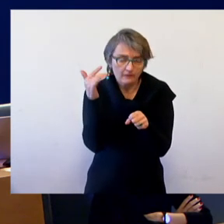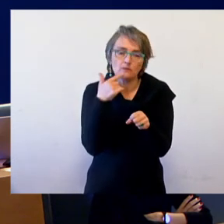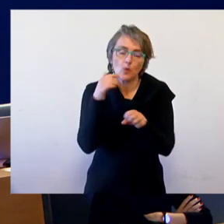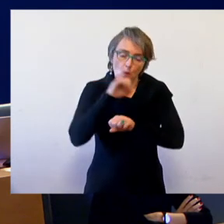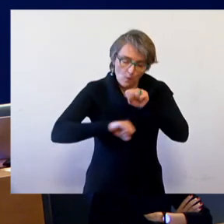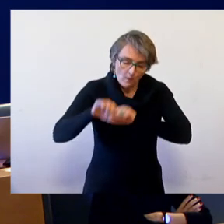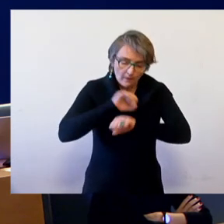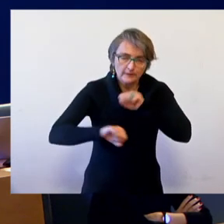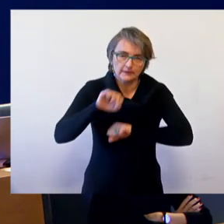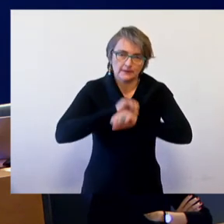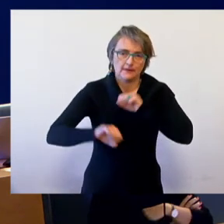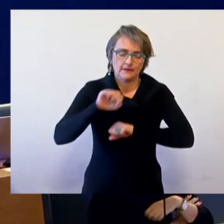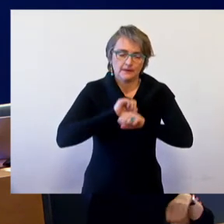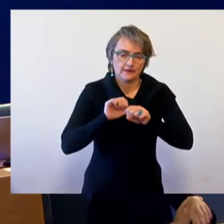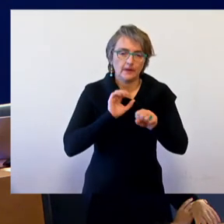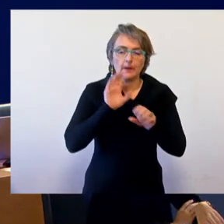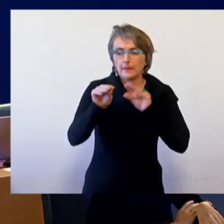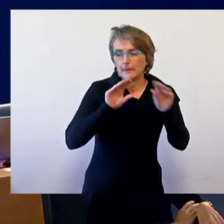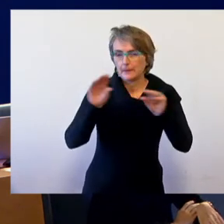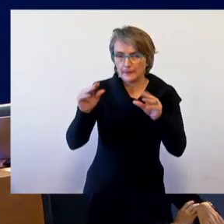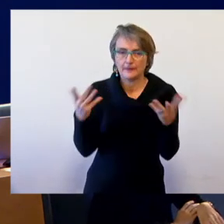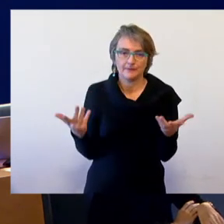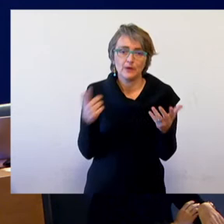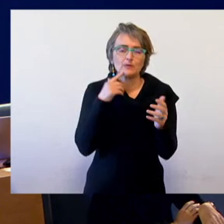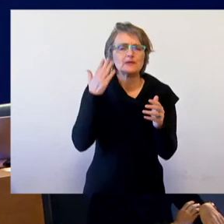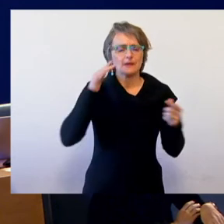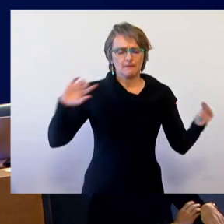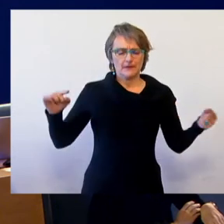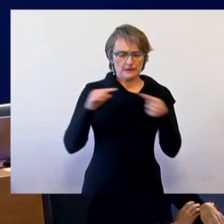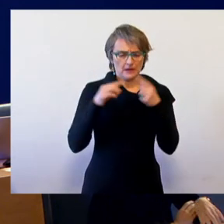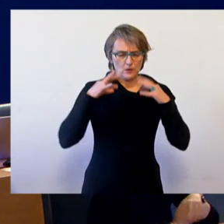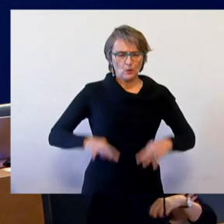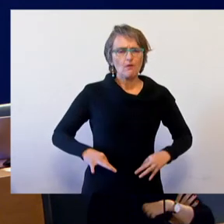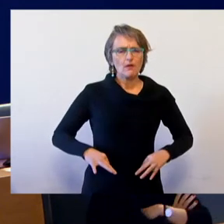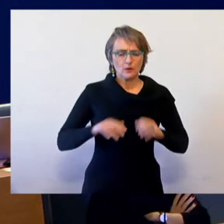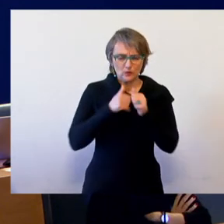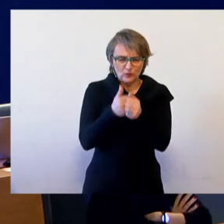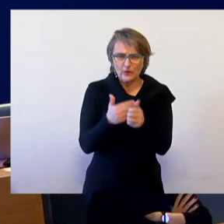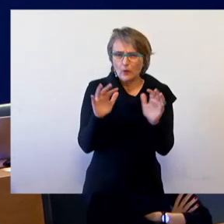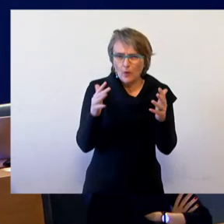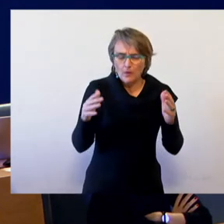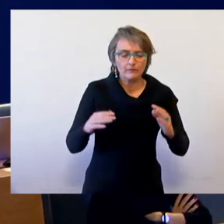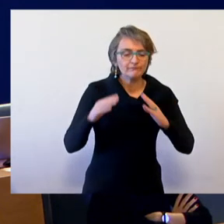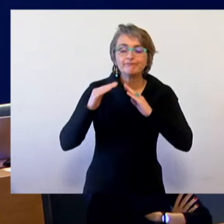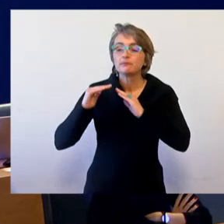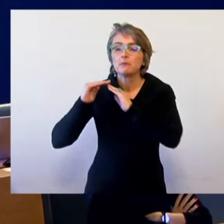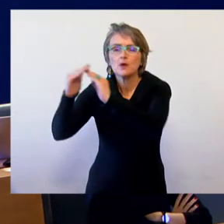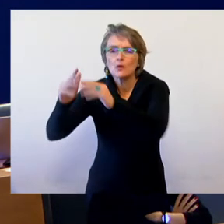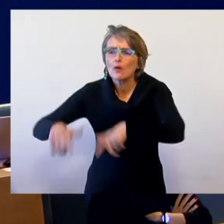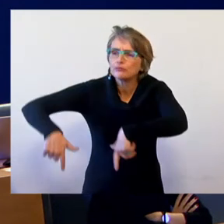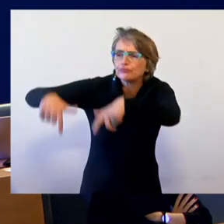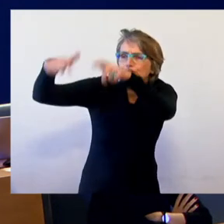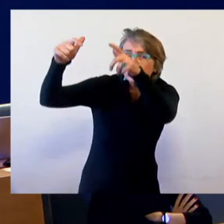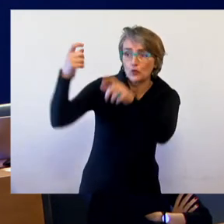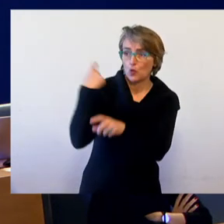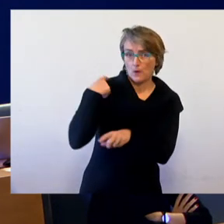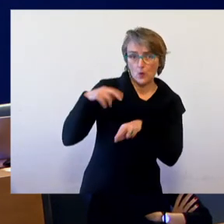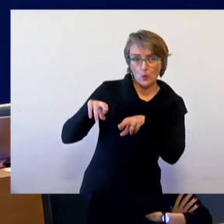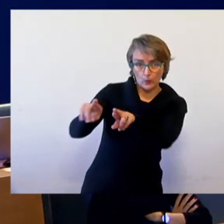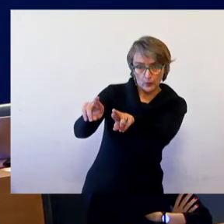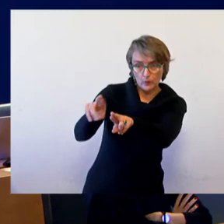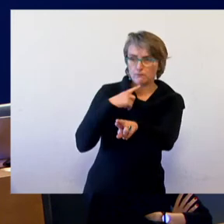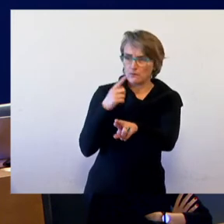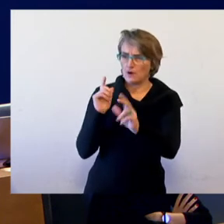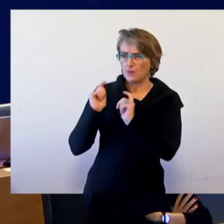La carte scolaire est déterminée par des numéros de voirie correspondant à de grandes résidences importantes